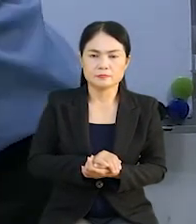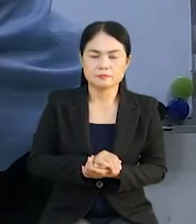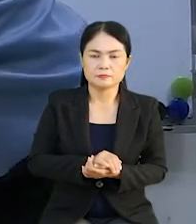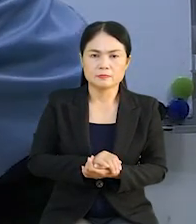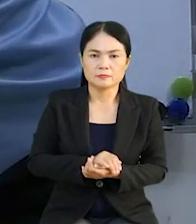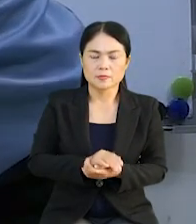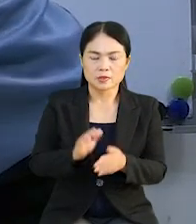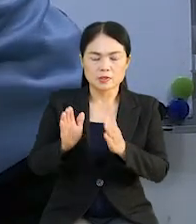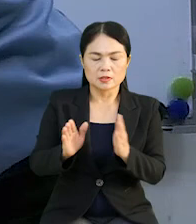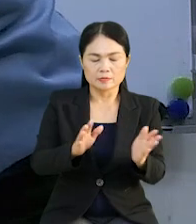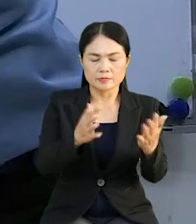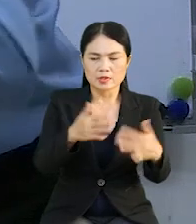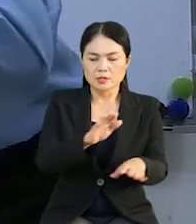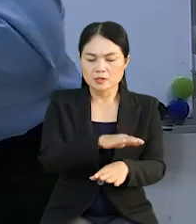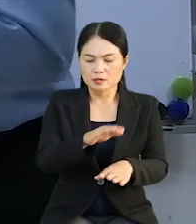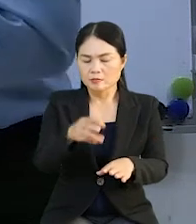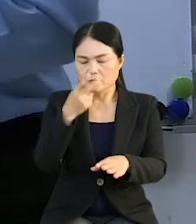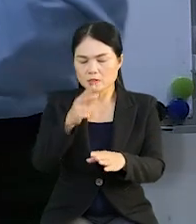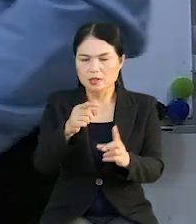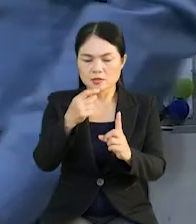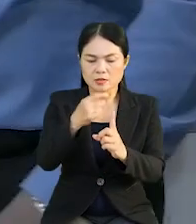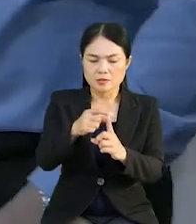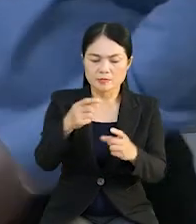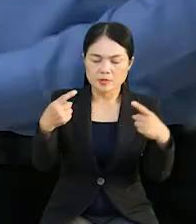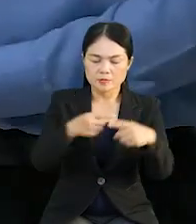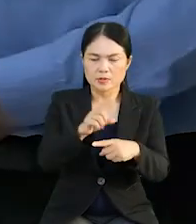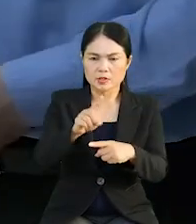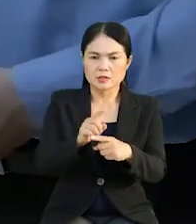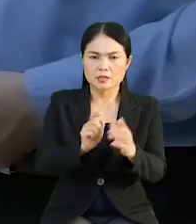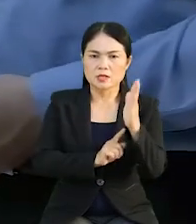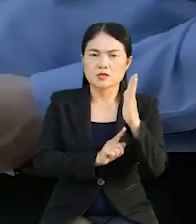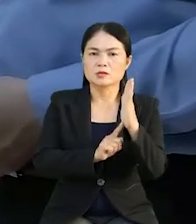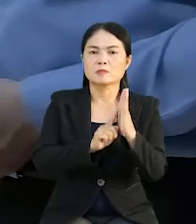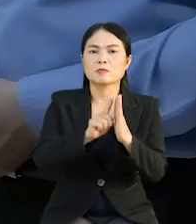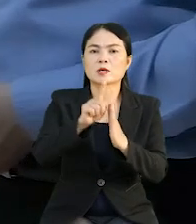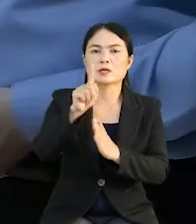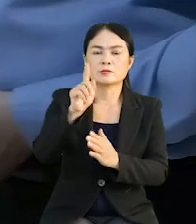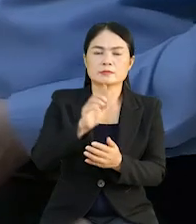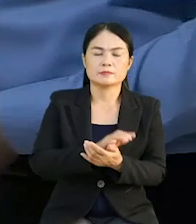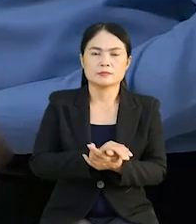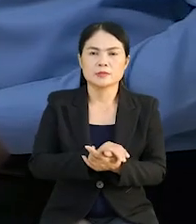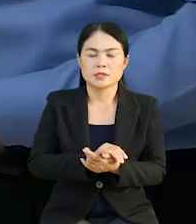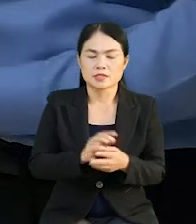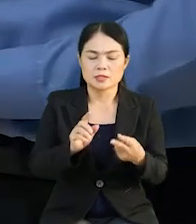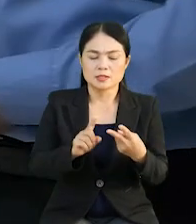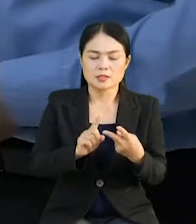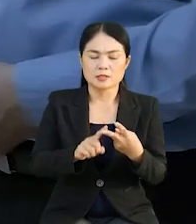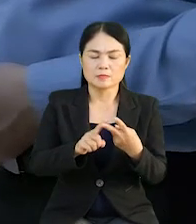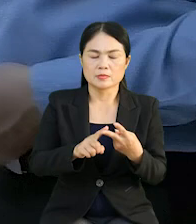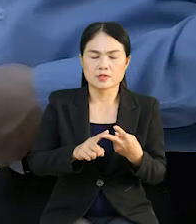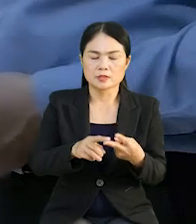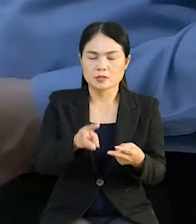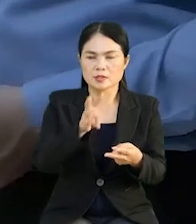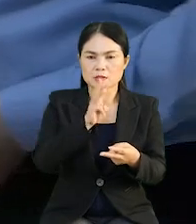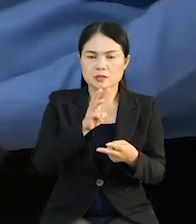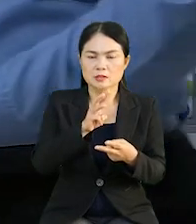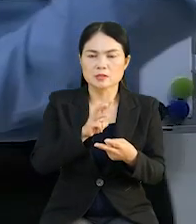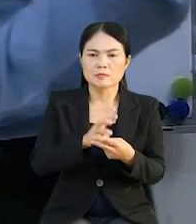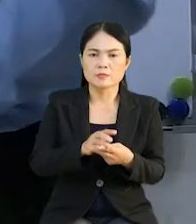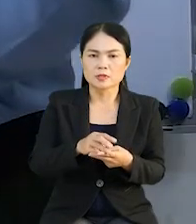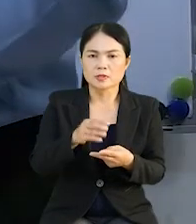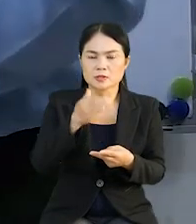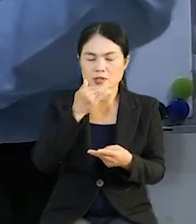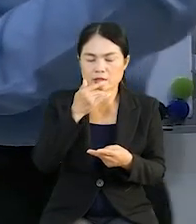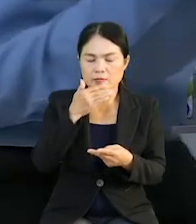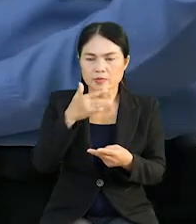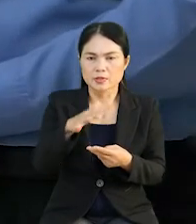บาดเราคุณเรียกจำด้วยให้คนเมื่อเปียบตัวตีมวยริจจำรานบาดตีปีตักสาบตีใบ